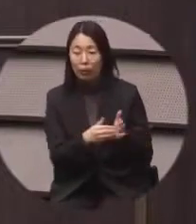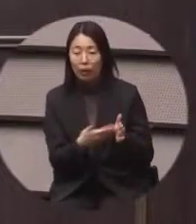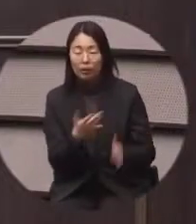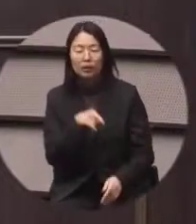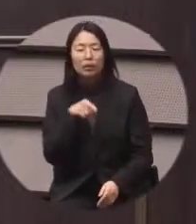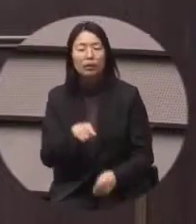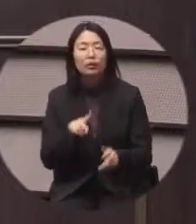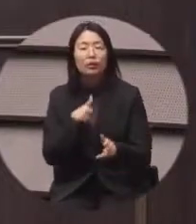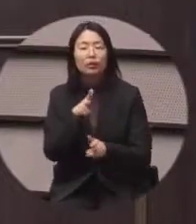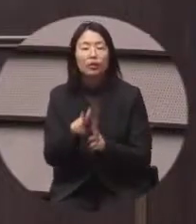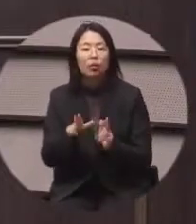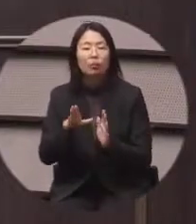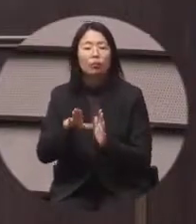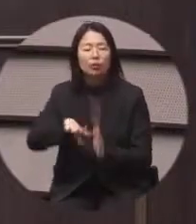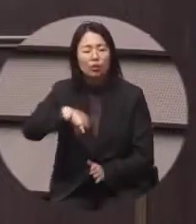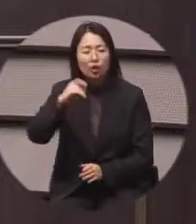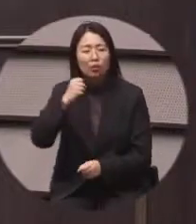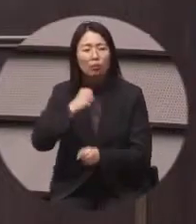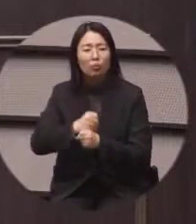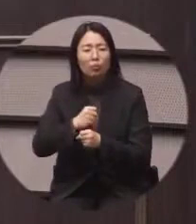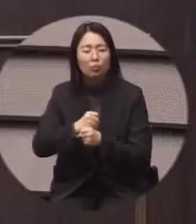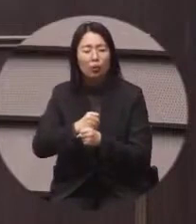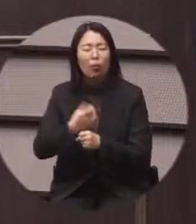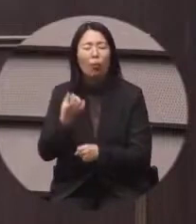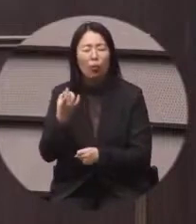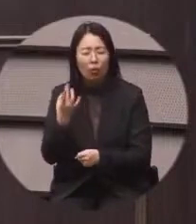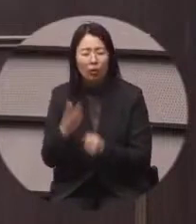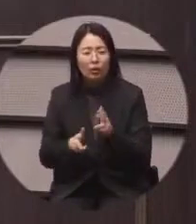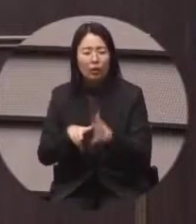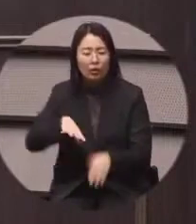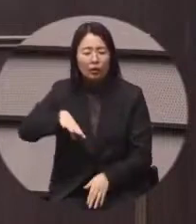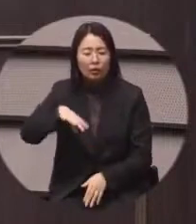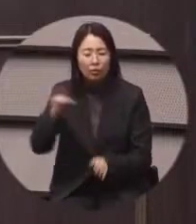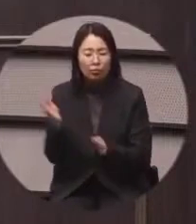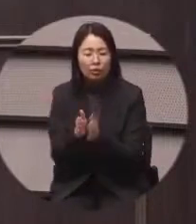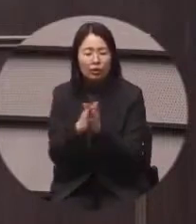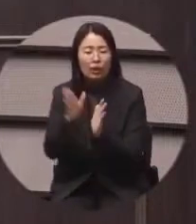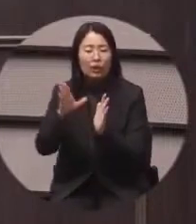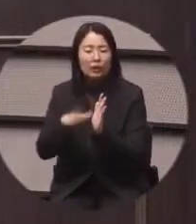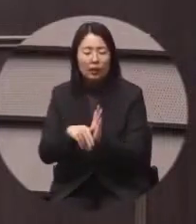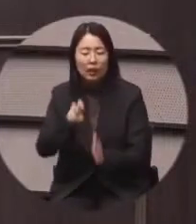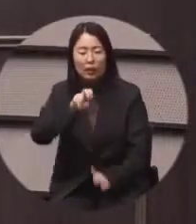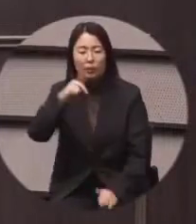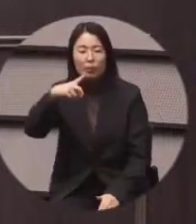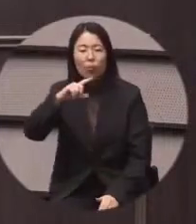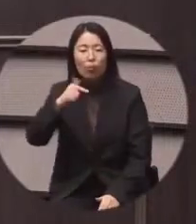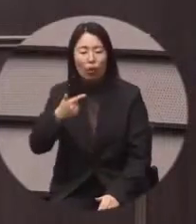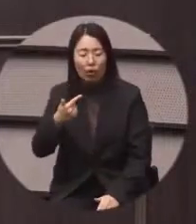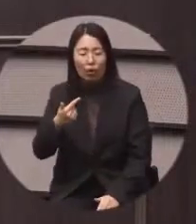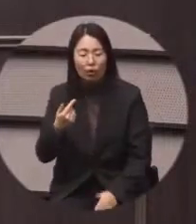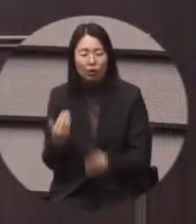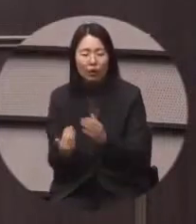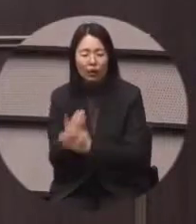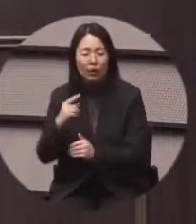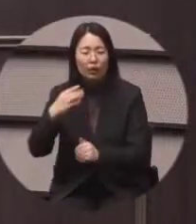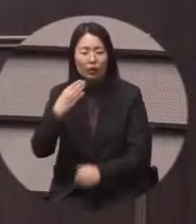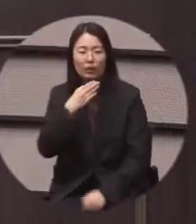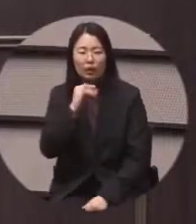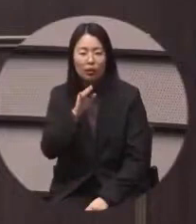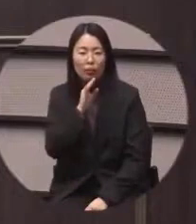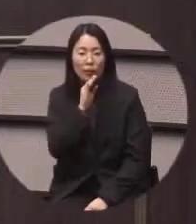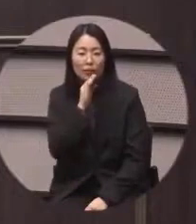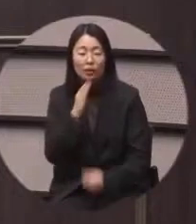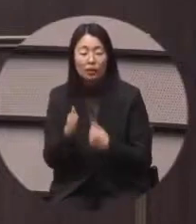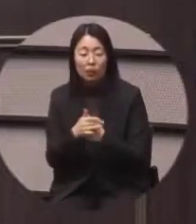추진 시 비일비재하게 나타나는 민원이라 생각하며 민원 해결을 위해 민원인의 의견을 적극